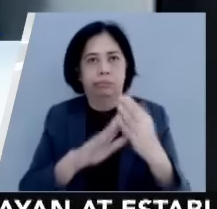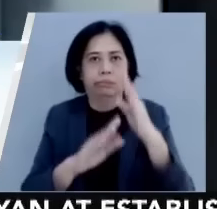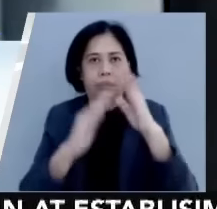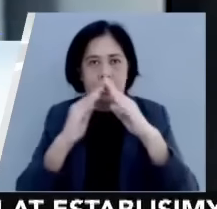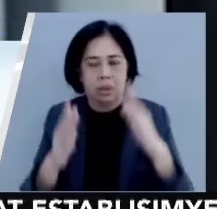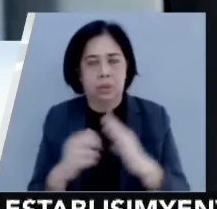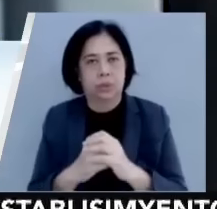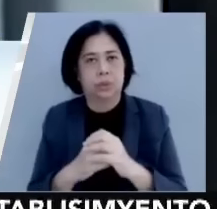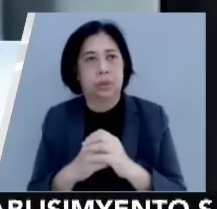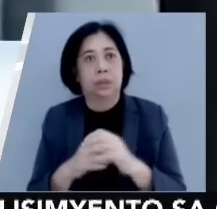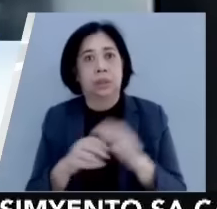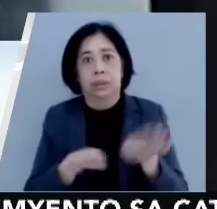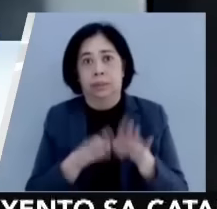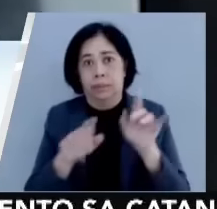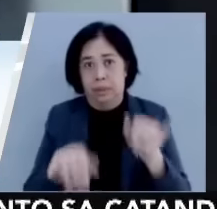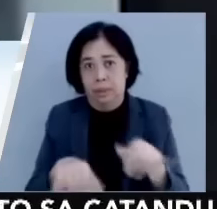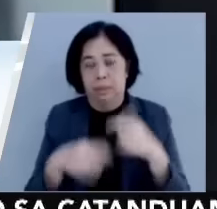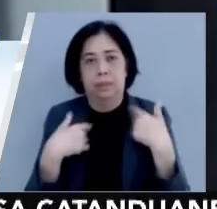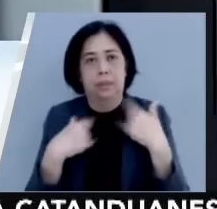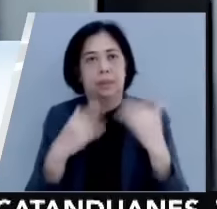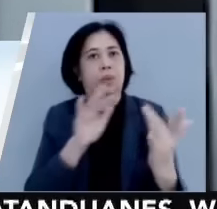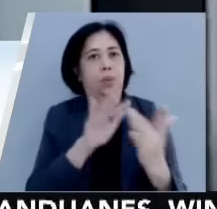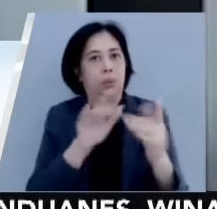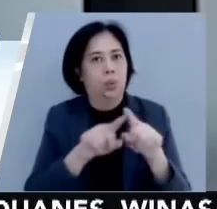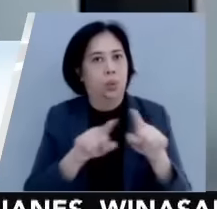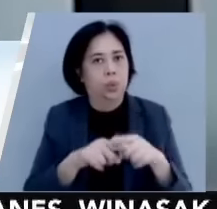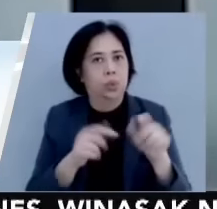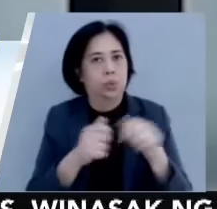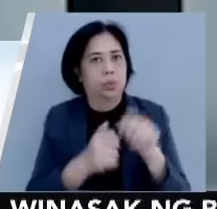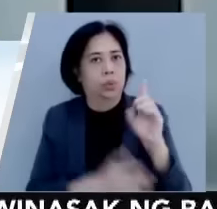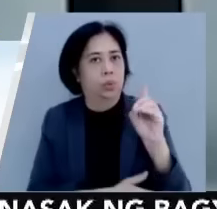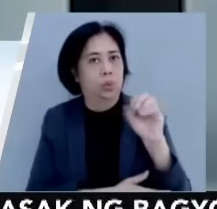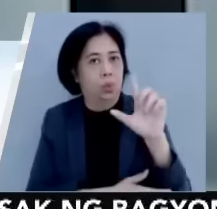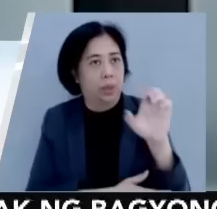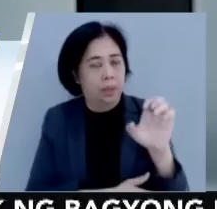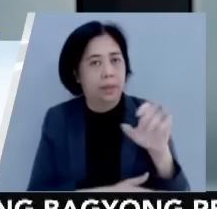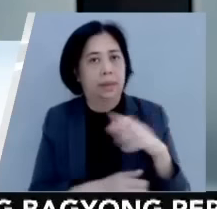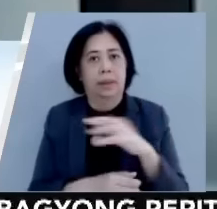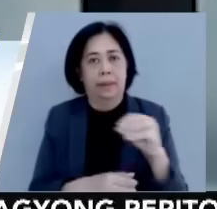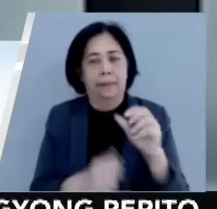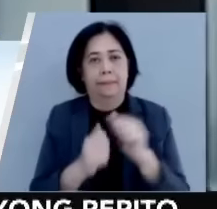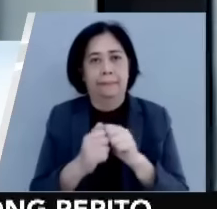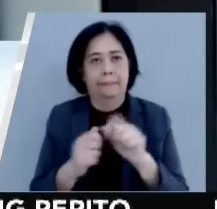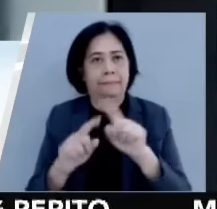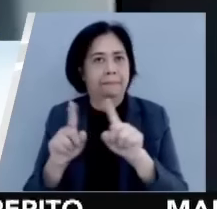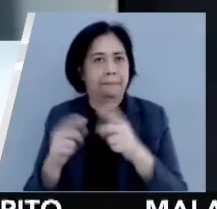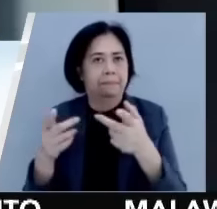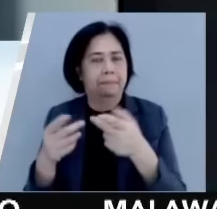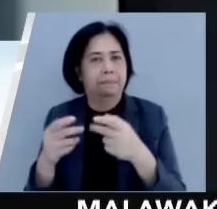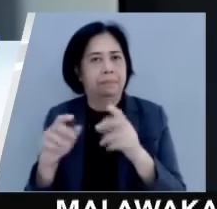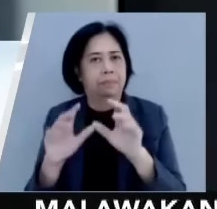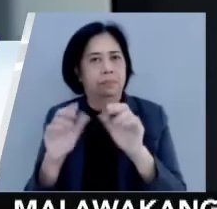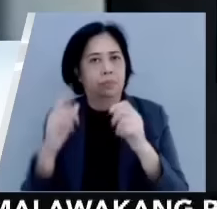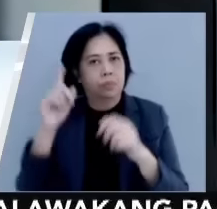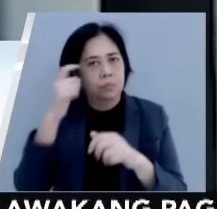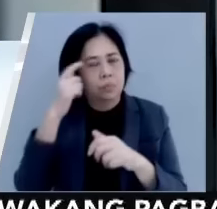that, nakipag-coordinate na rin kami sa DOLE at sa DSUD kasi may mga request ang province